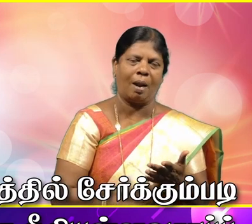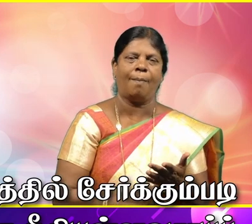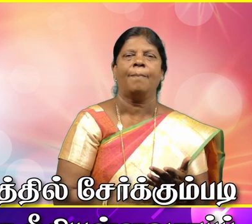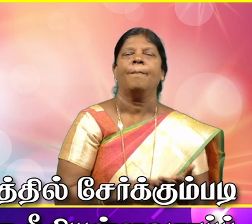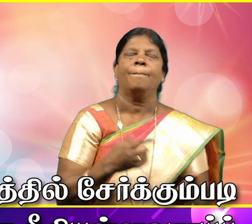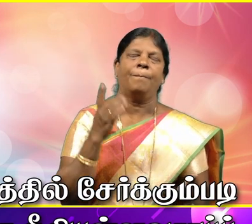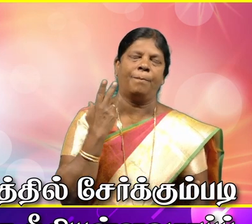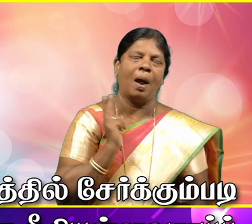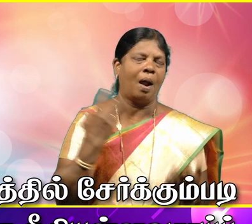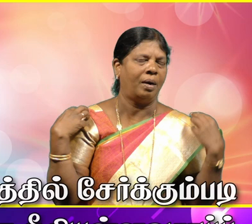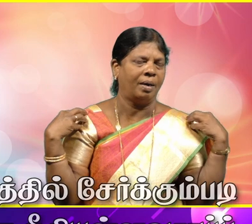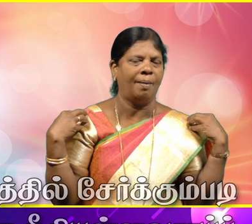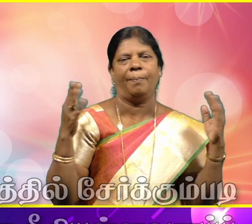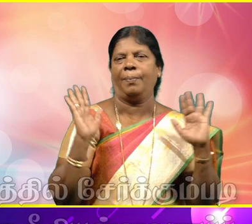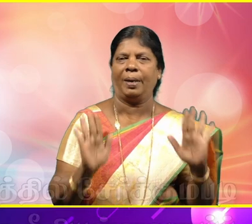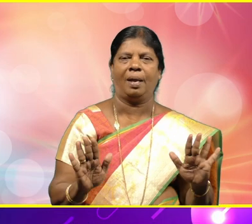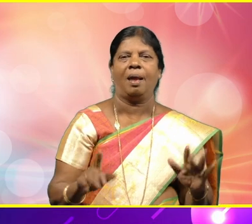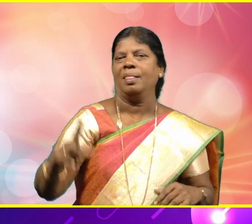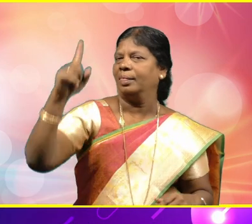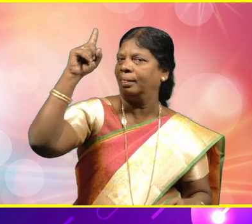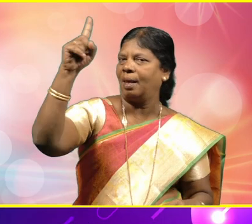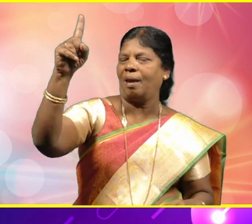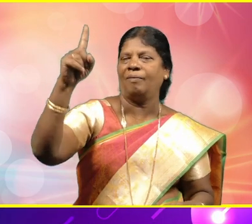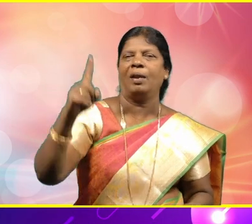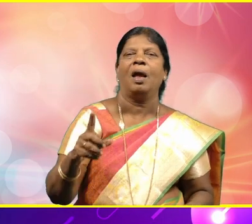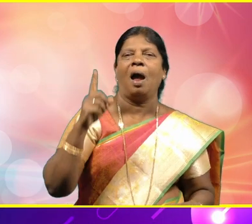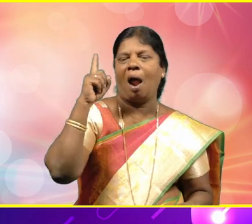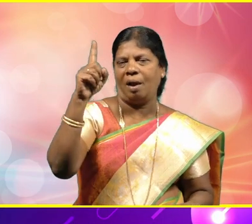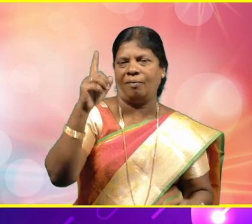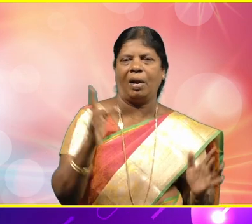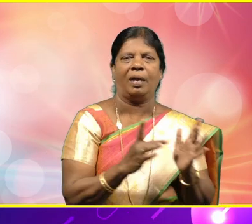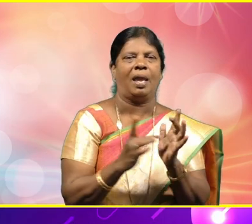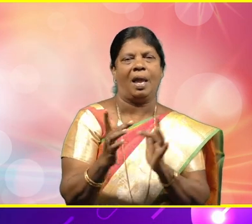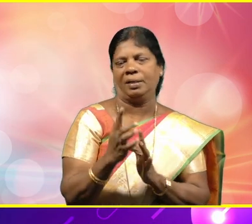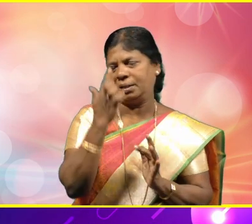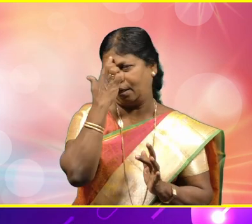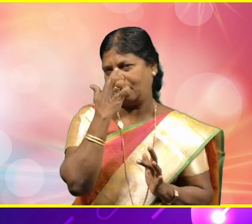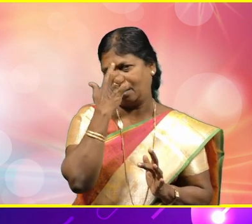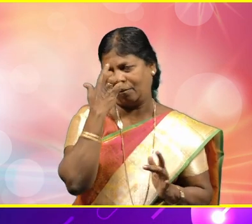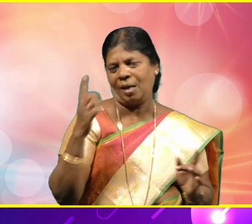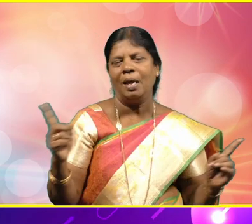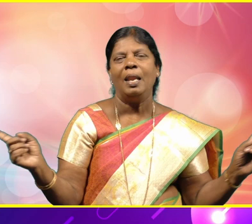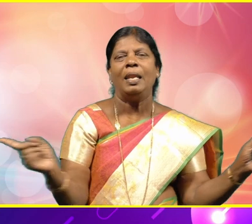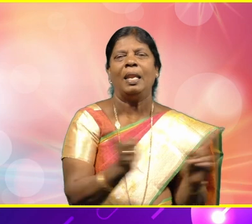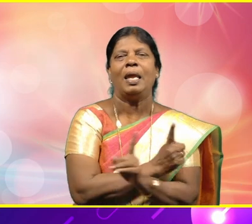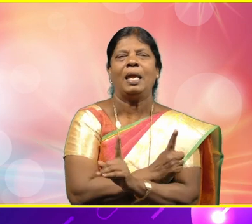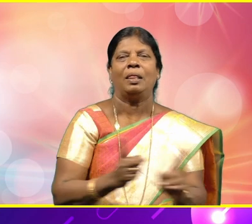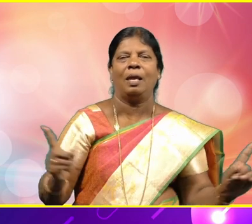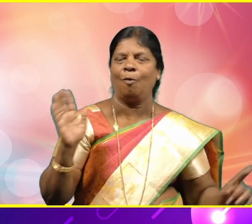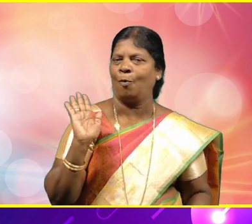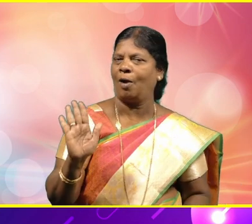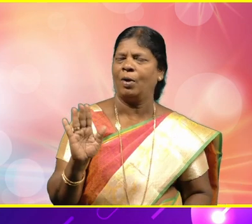ஒரு தரம் பாடுபட்டார். தேவன் ஆண்டவராகிய இயேசு கிறிஸ்து